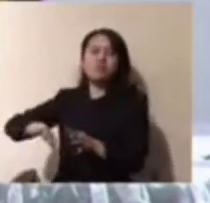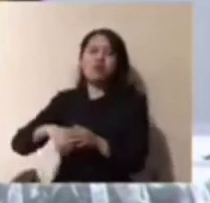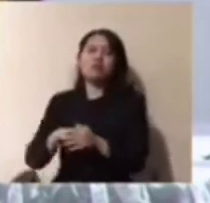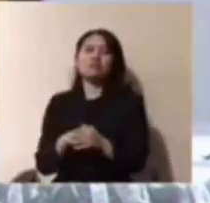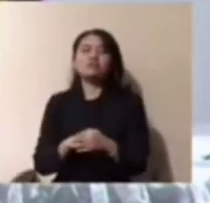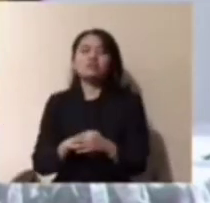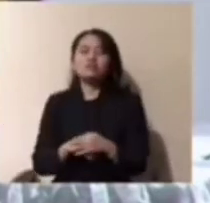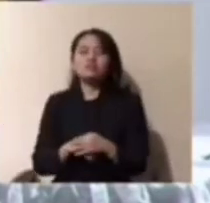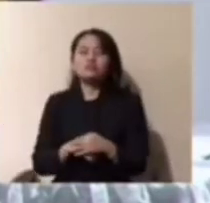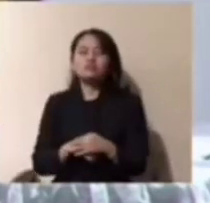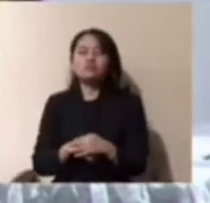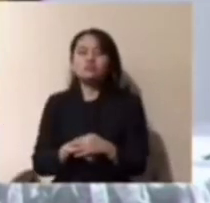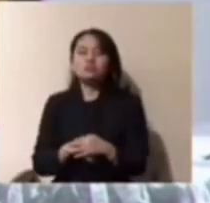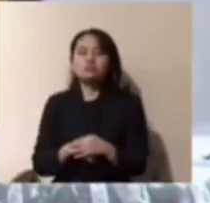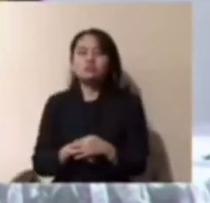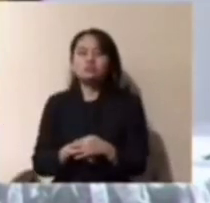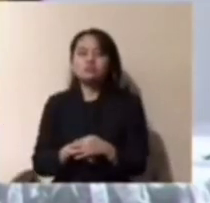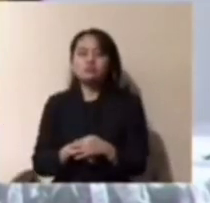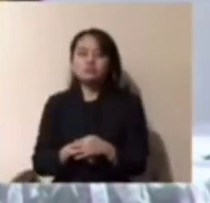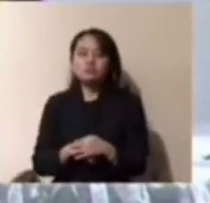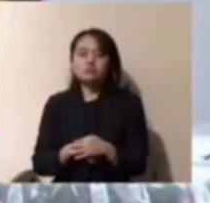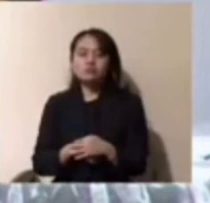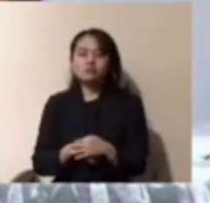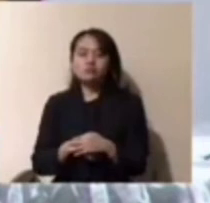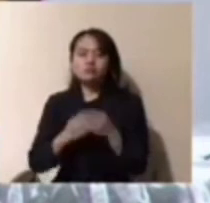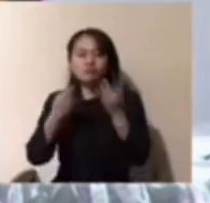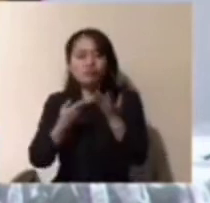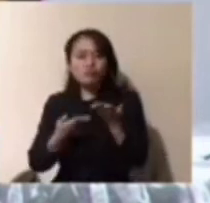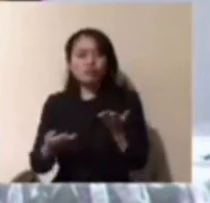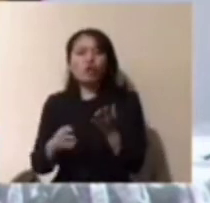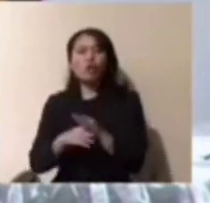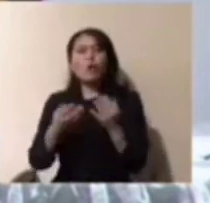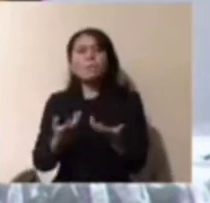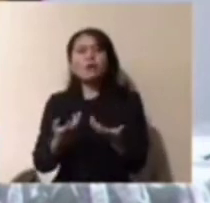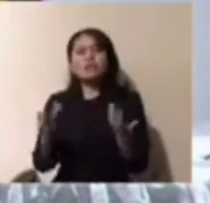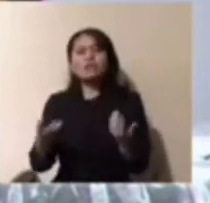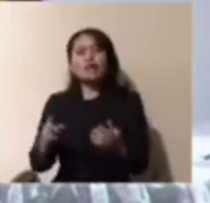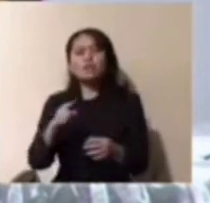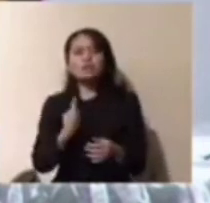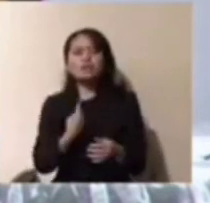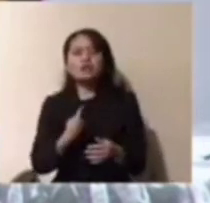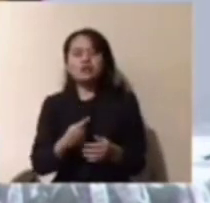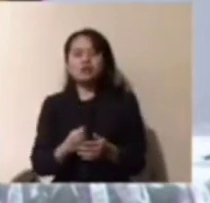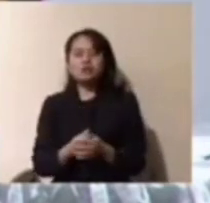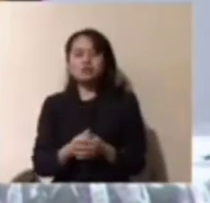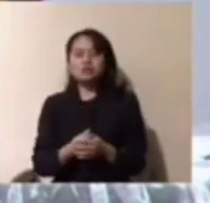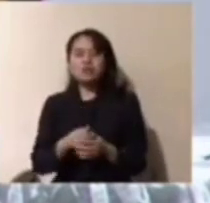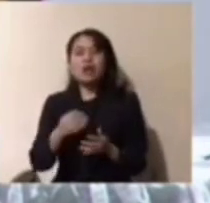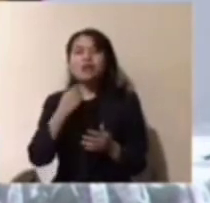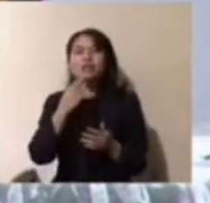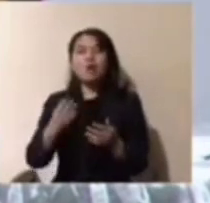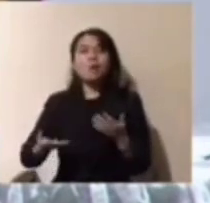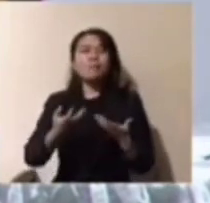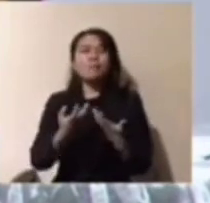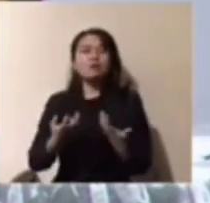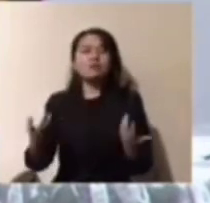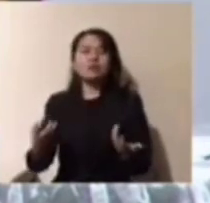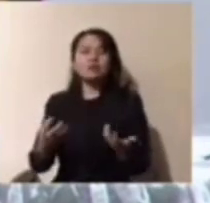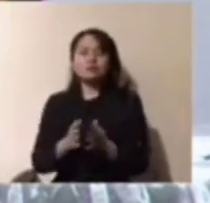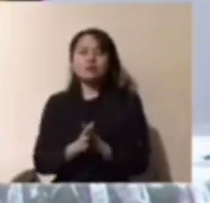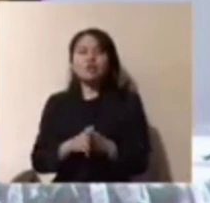macam manifestasinya. Itulah Paskah kita. Selamat